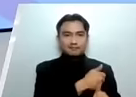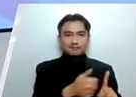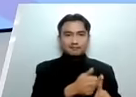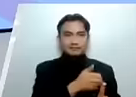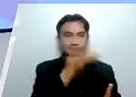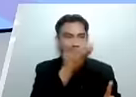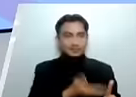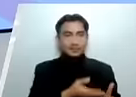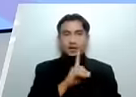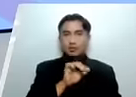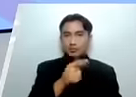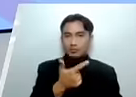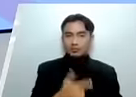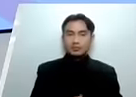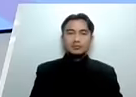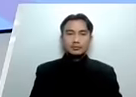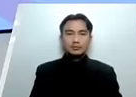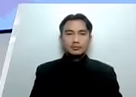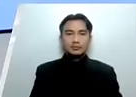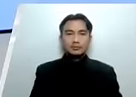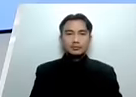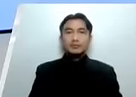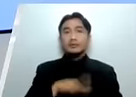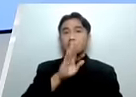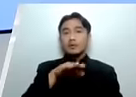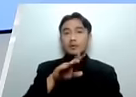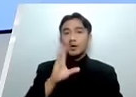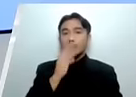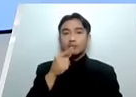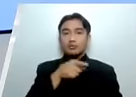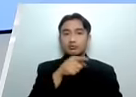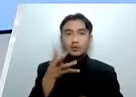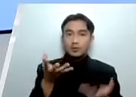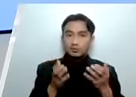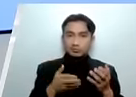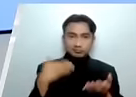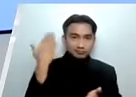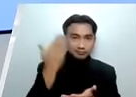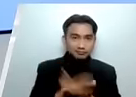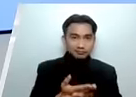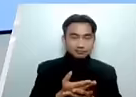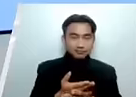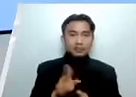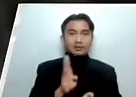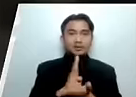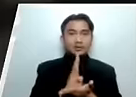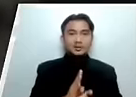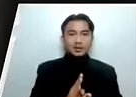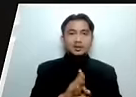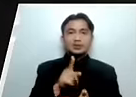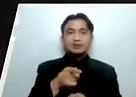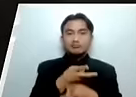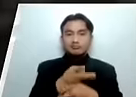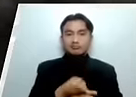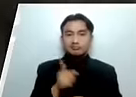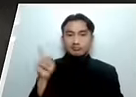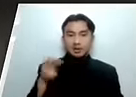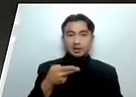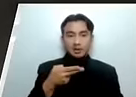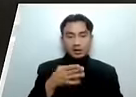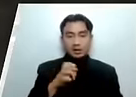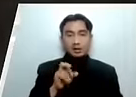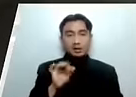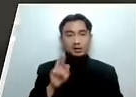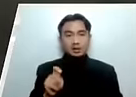Sa mga magbabakasyon sa isla ng Boracay, doble ingat sa heart urchins. Ayon sa Community Environment and